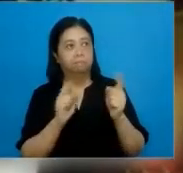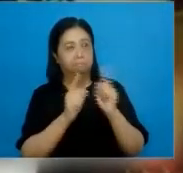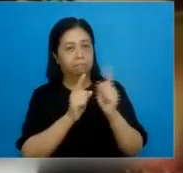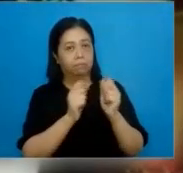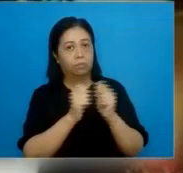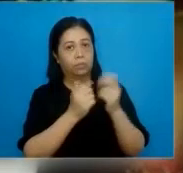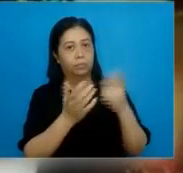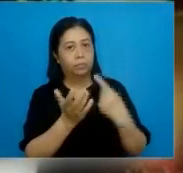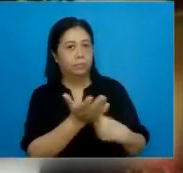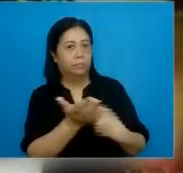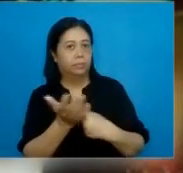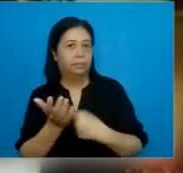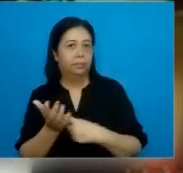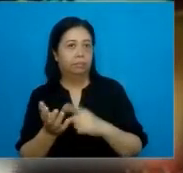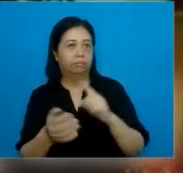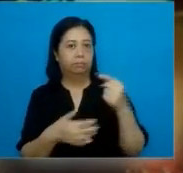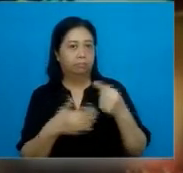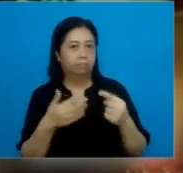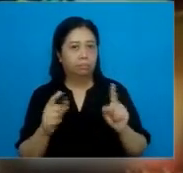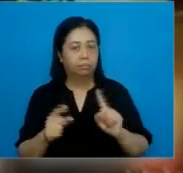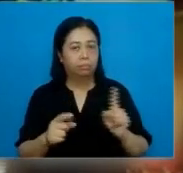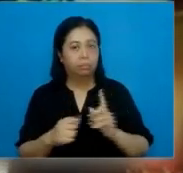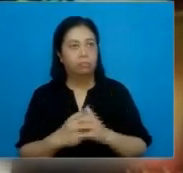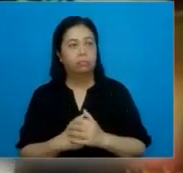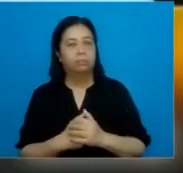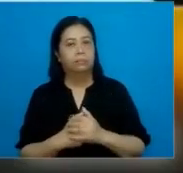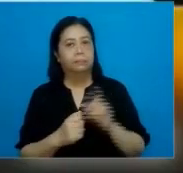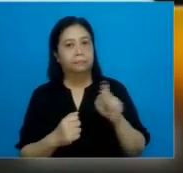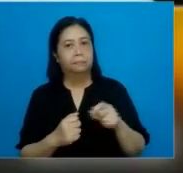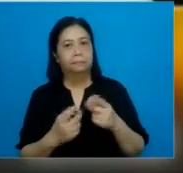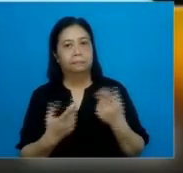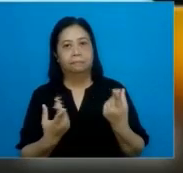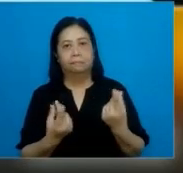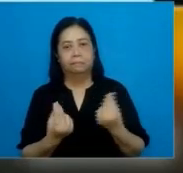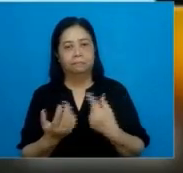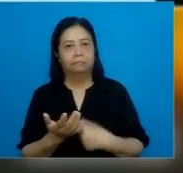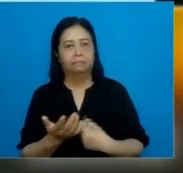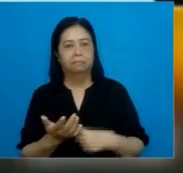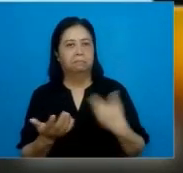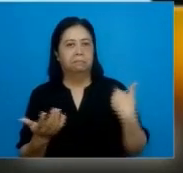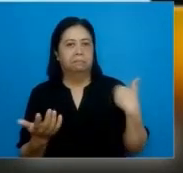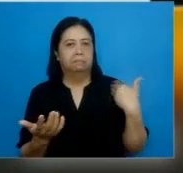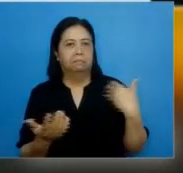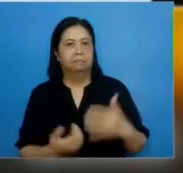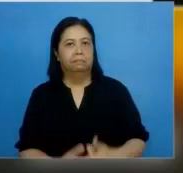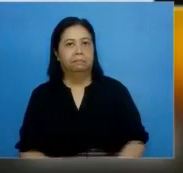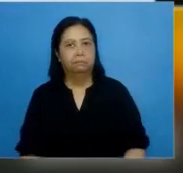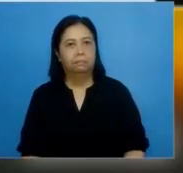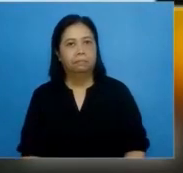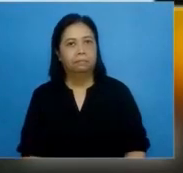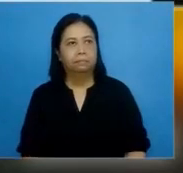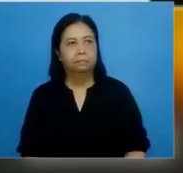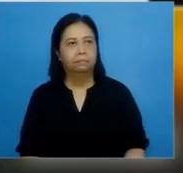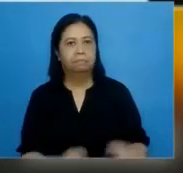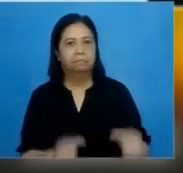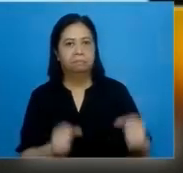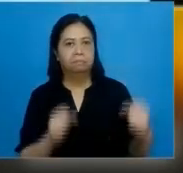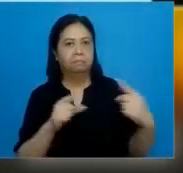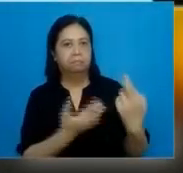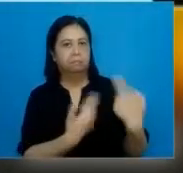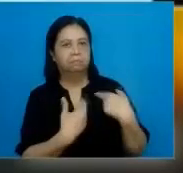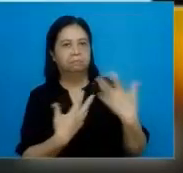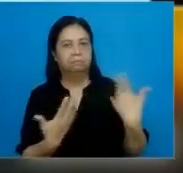pag-usapan kung ano yung mga dapat pag-usapan. Wala pang feedback about sa schedule naming